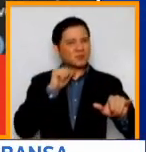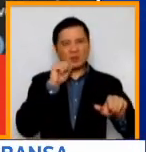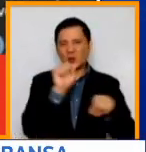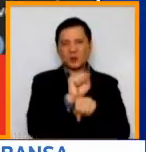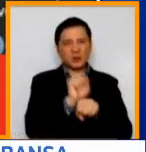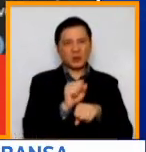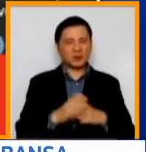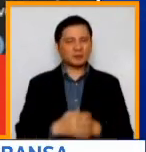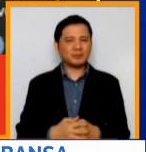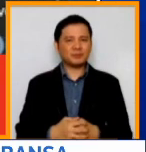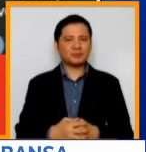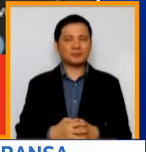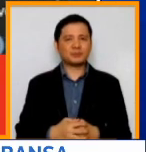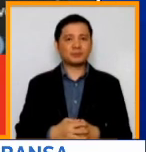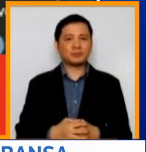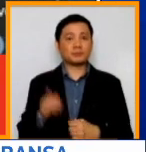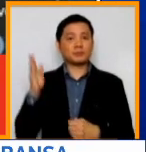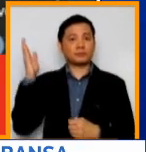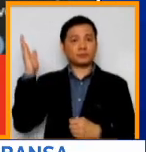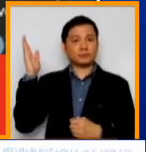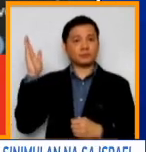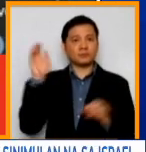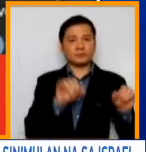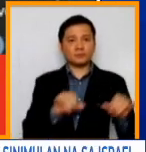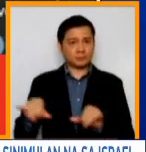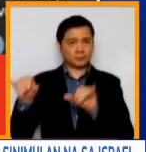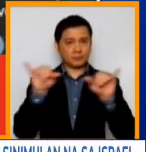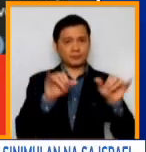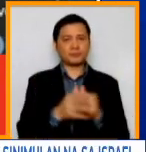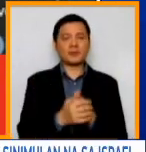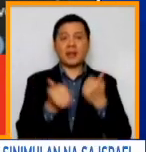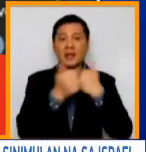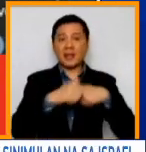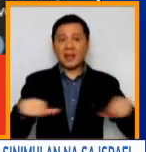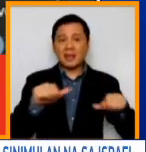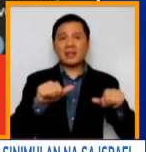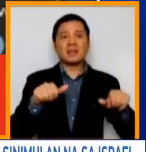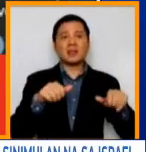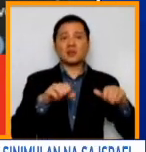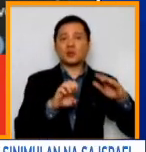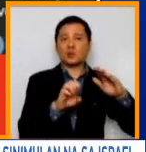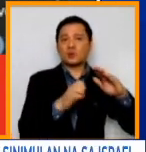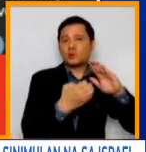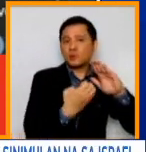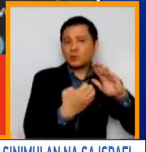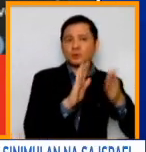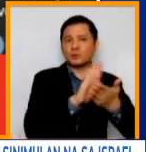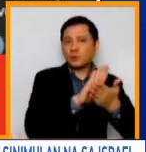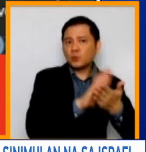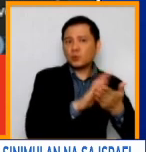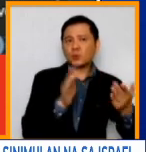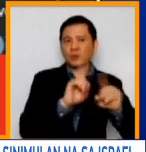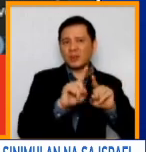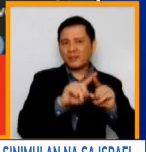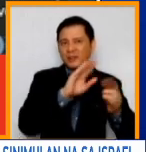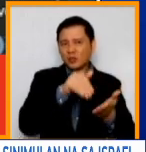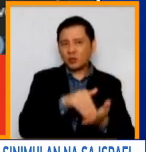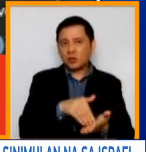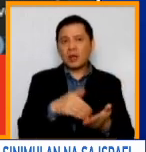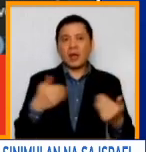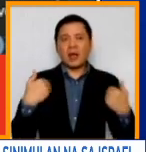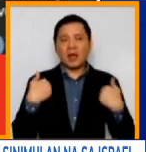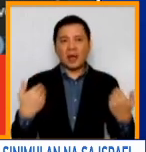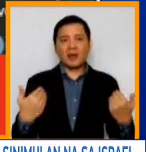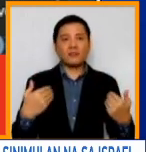standard has always been that in any polling place, there should be room for at least 10 people voting at the same